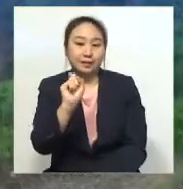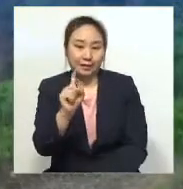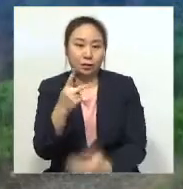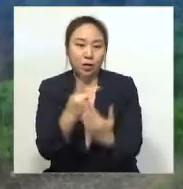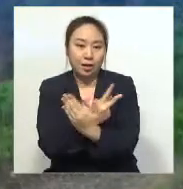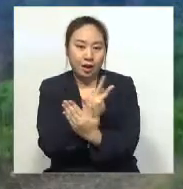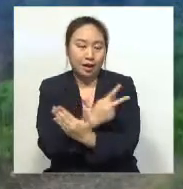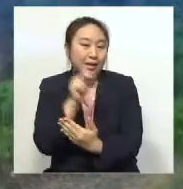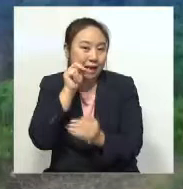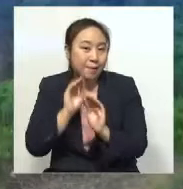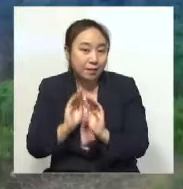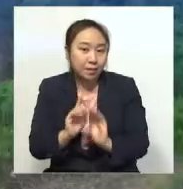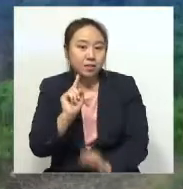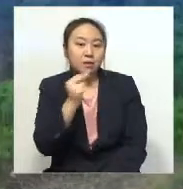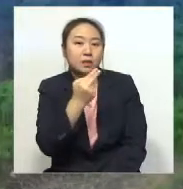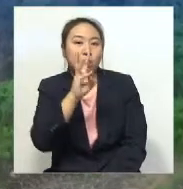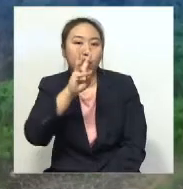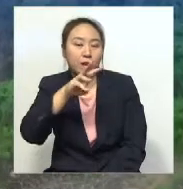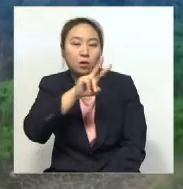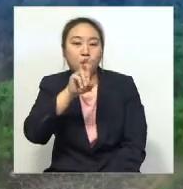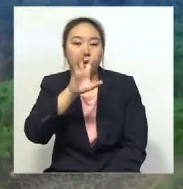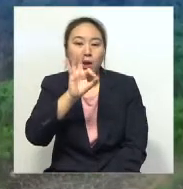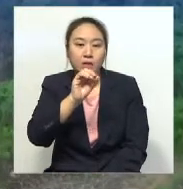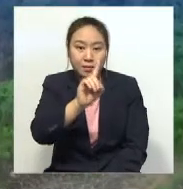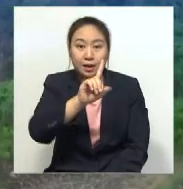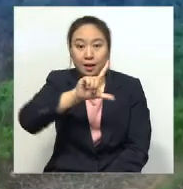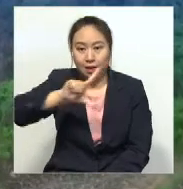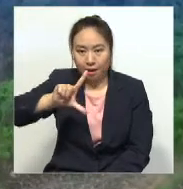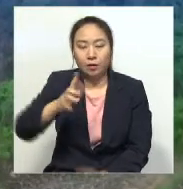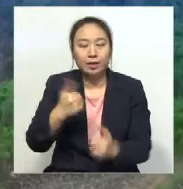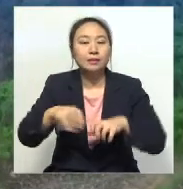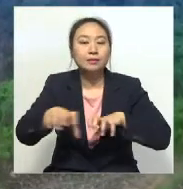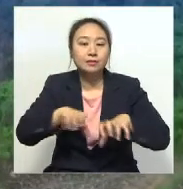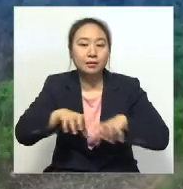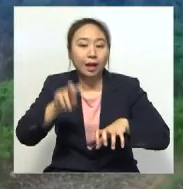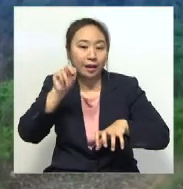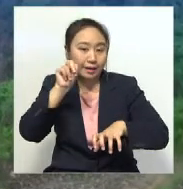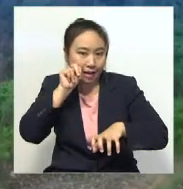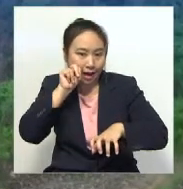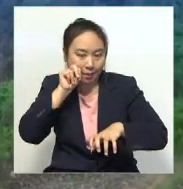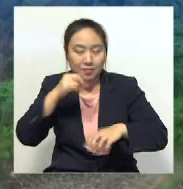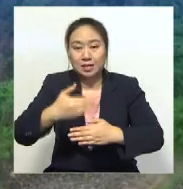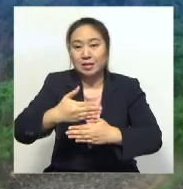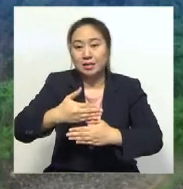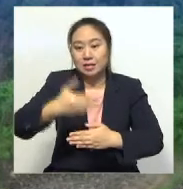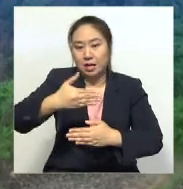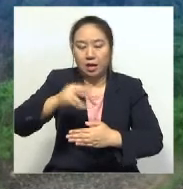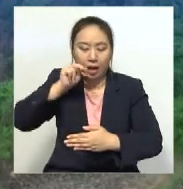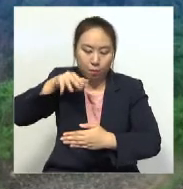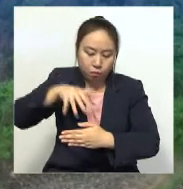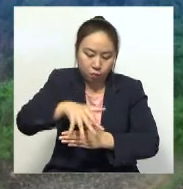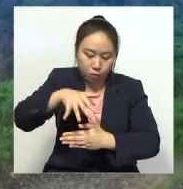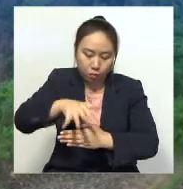าณน้ำอยู่ที่ 16,291 ล้านลูกบาศก์เมตรเจ้าหน้าที่ได้บริหารจัดการน้ำโดยระบายน้ำผ่านเขื่อนท่าทุ่งนา